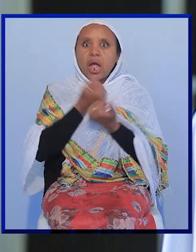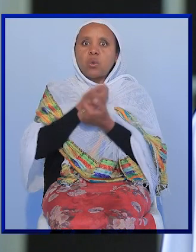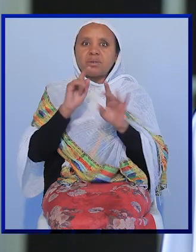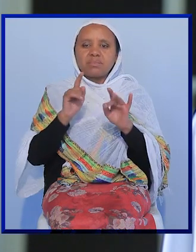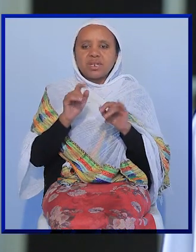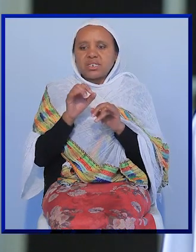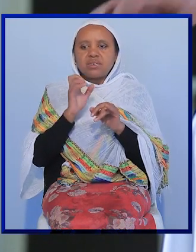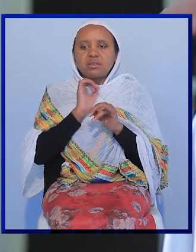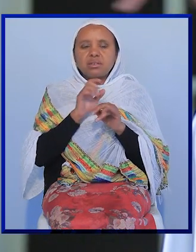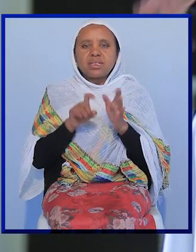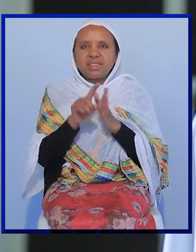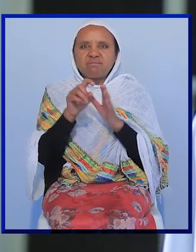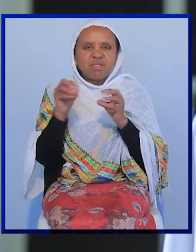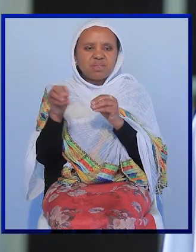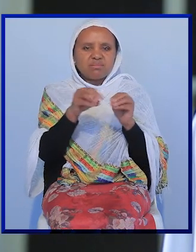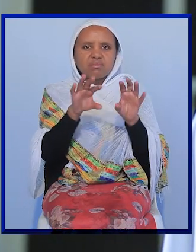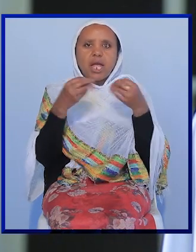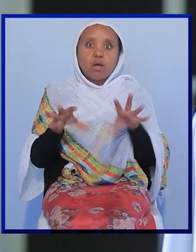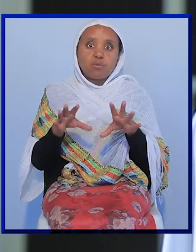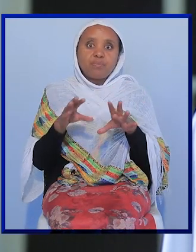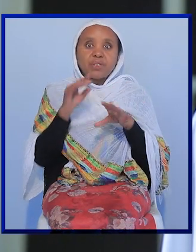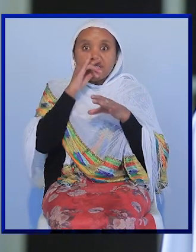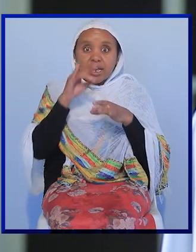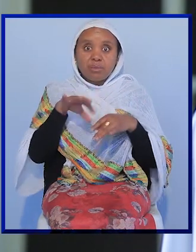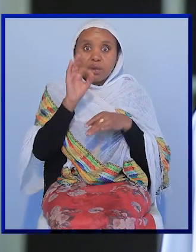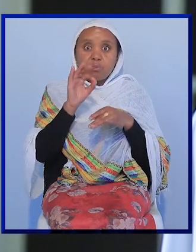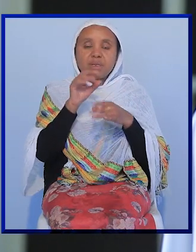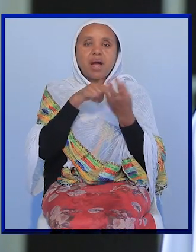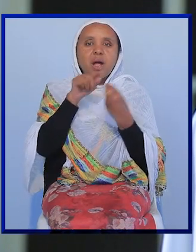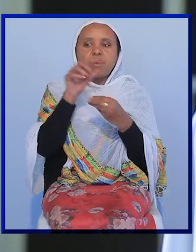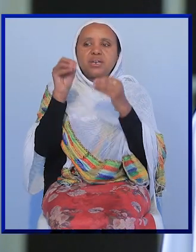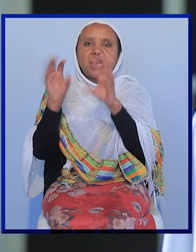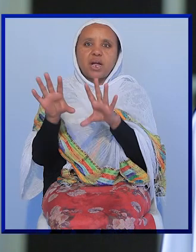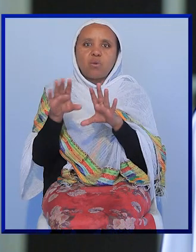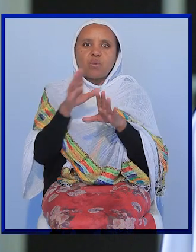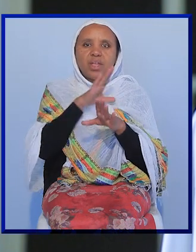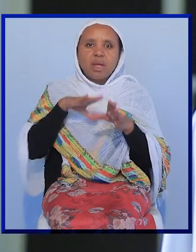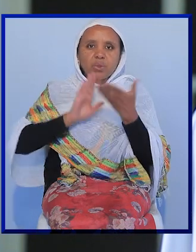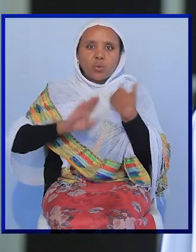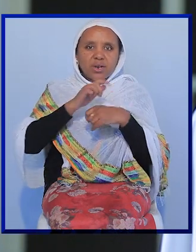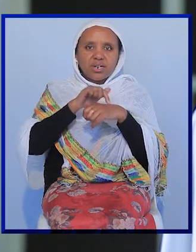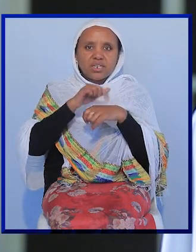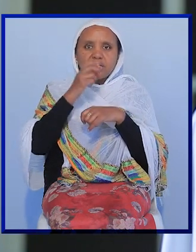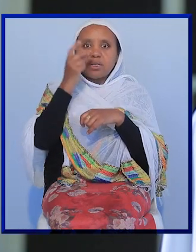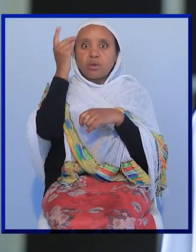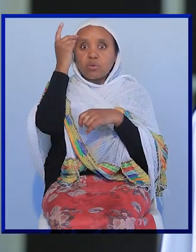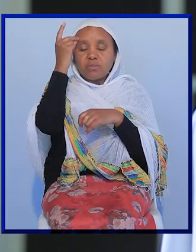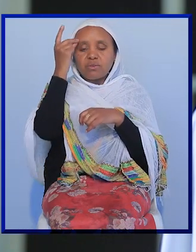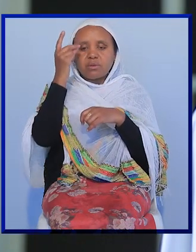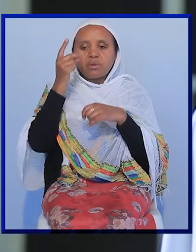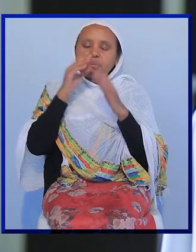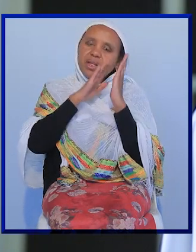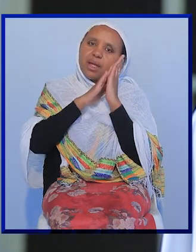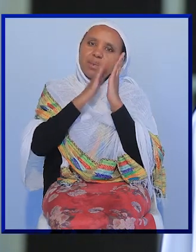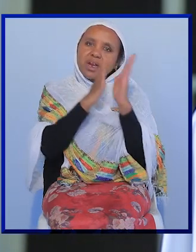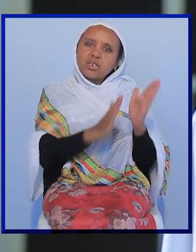አይኖርም። ሕፃናት የሚተኙበት አካባቢም እንደዚያ ያደርጋሉ። ታዲያ ጌታችን በተወለደ ጊዜ ዮሴፍ ከሳር የሚተኛበትን